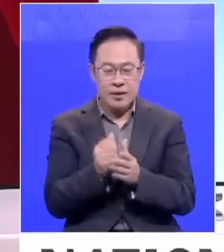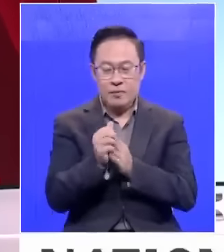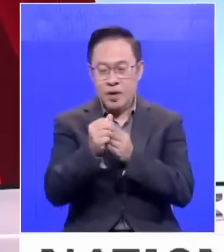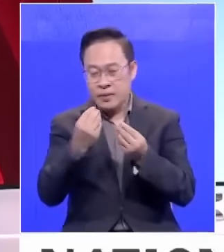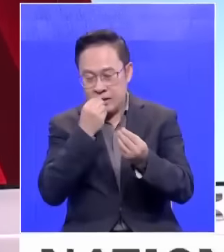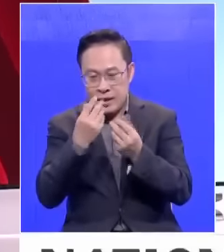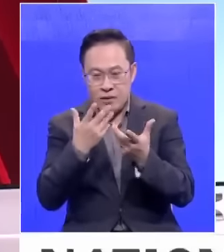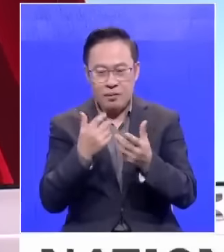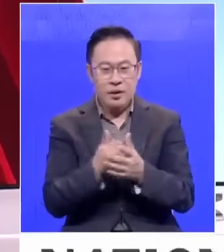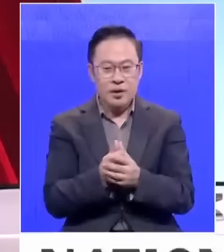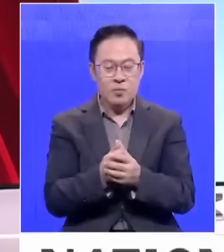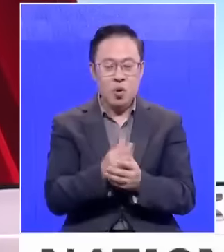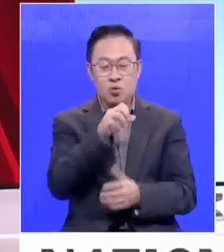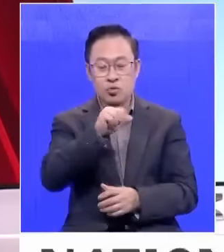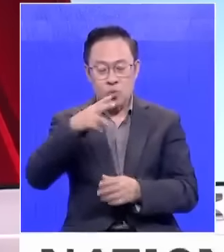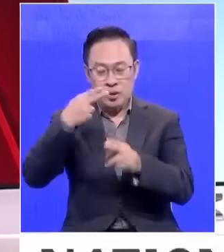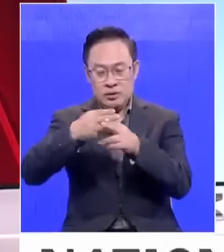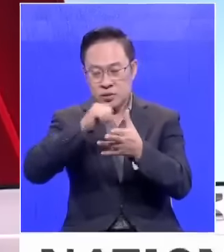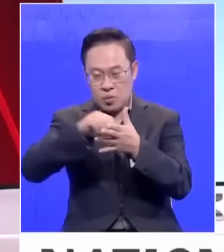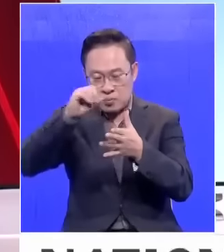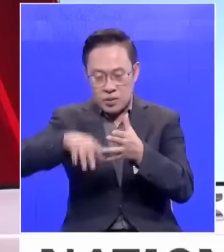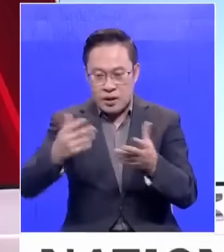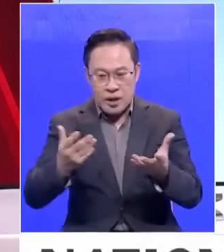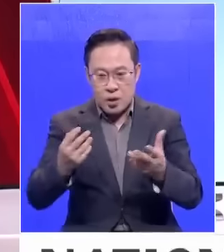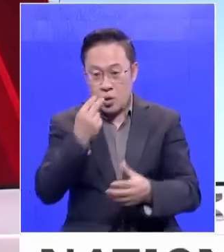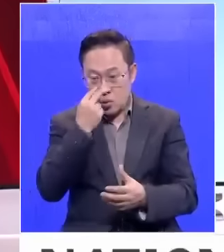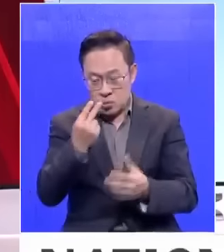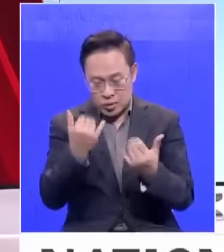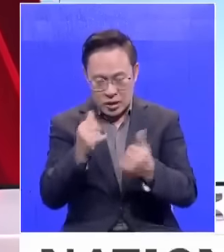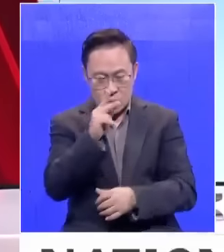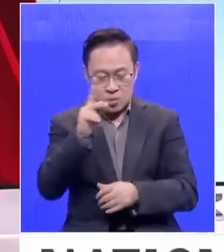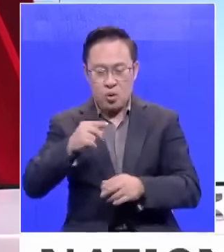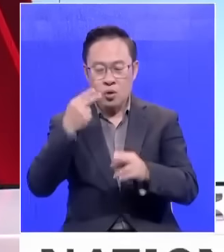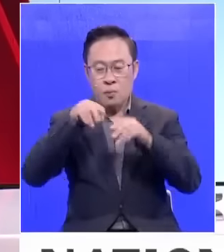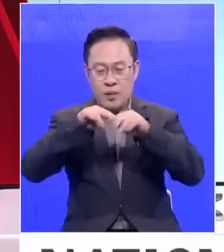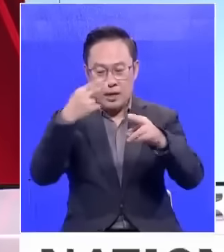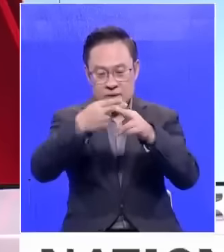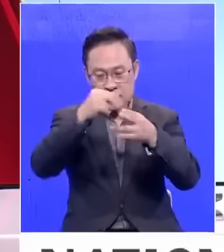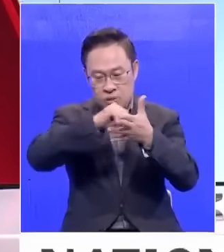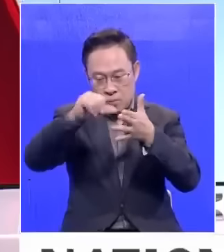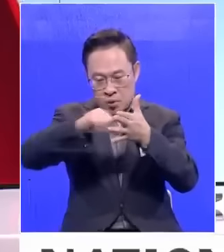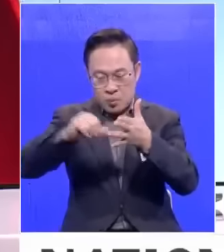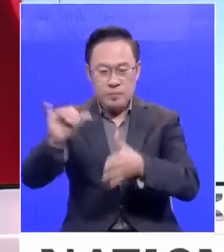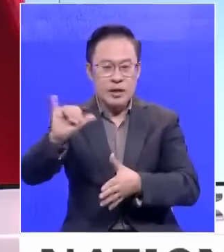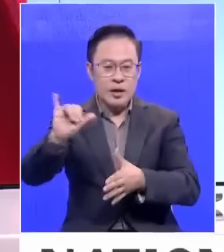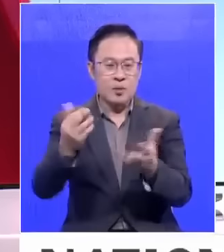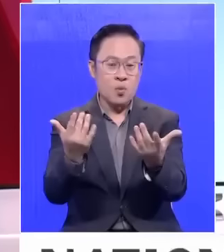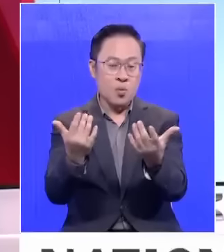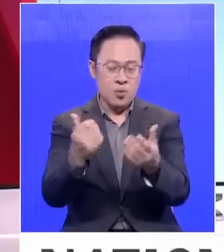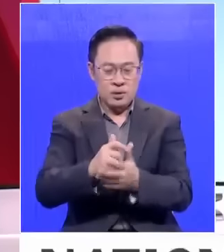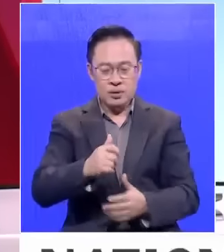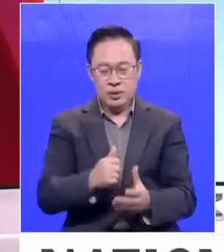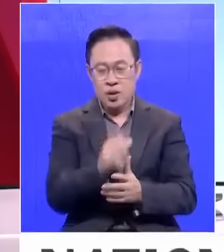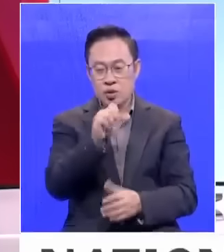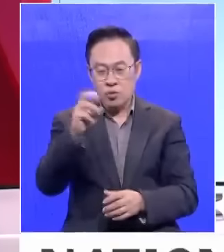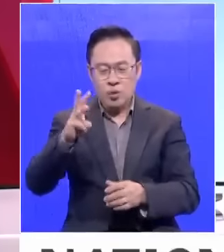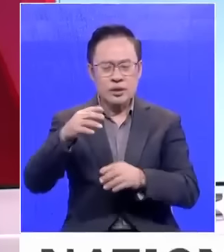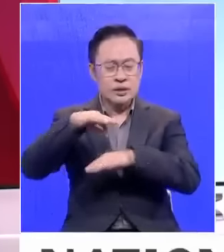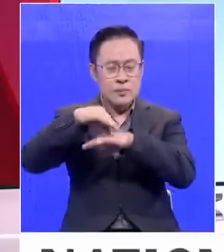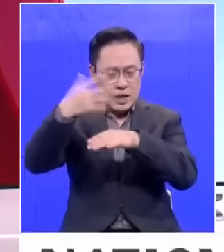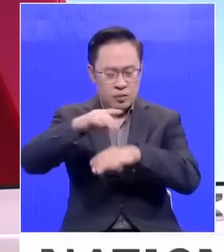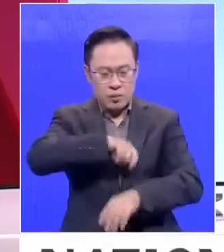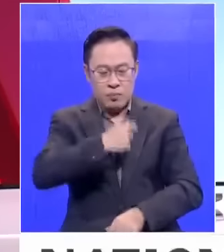จะมีการสอยสวบางท่านด้วยรอบนี้ยังไม่เห็นไง ยังไม่อาจจะยังไม่ถึงเวลา อาจจะยังไม่มีหรืออาจจะมีแบบพอ